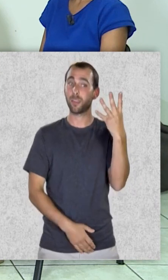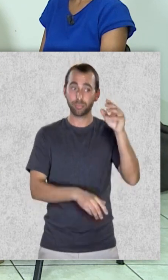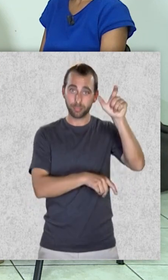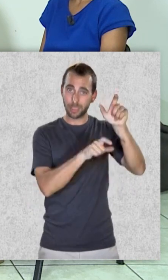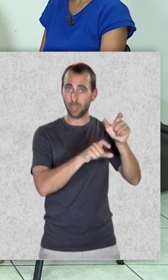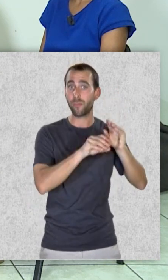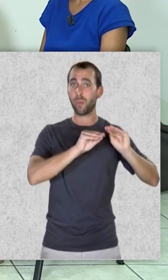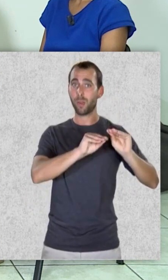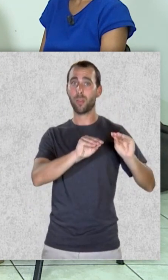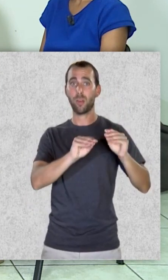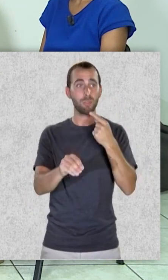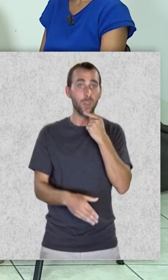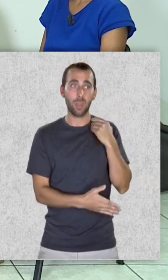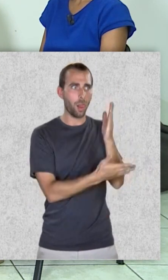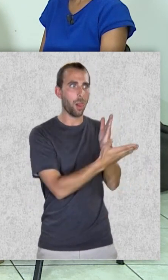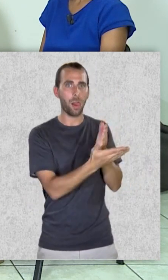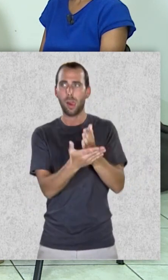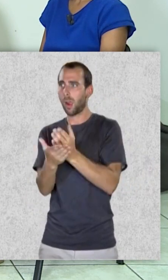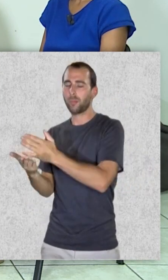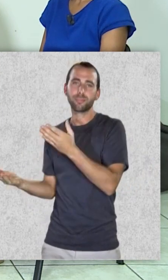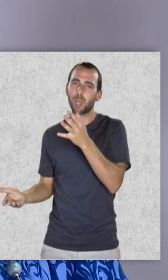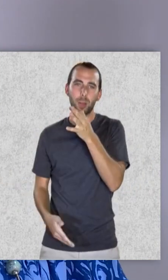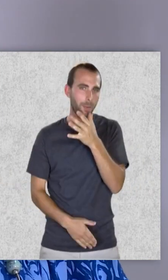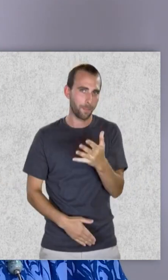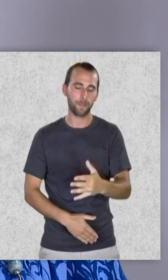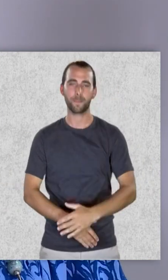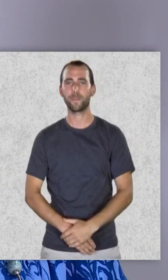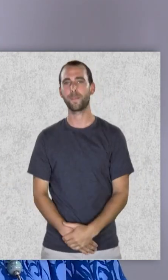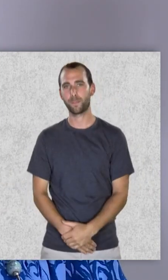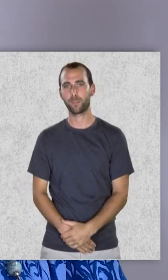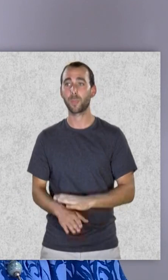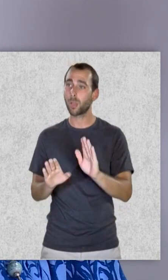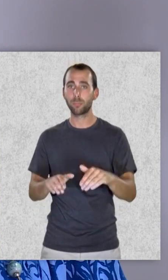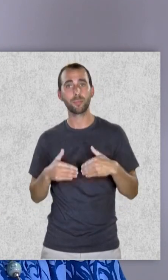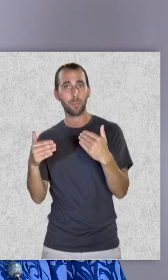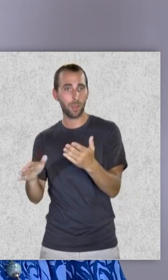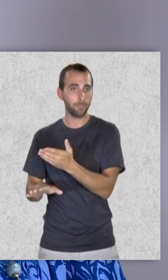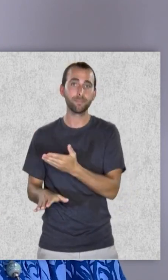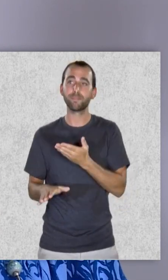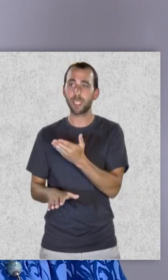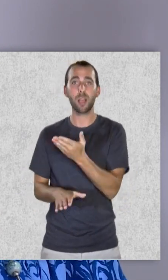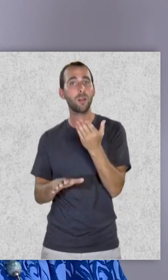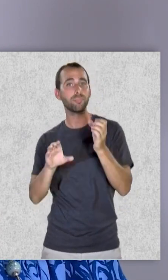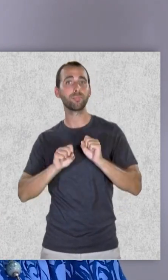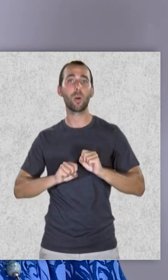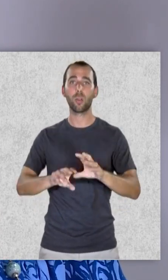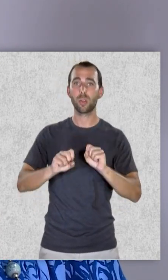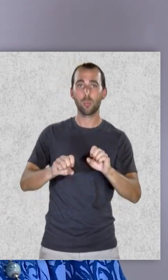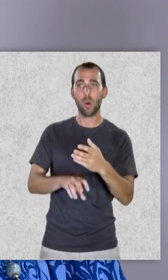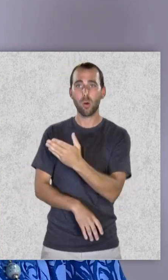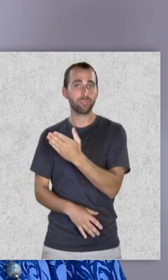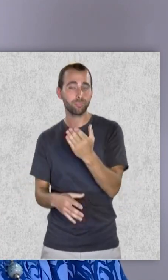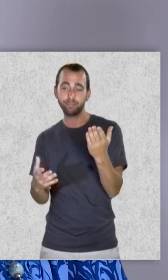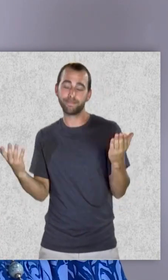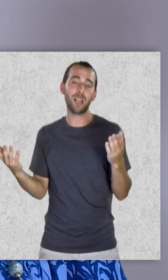être dans toutes les écoles. Et après, donc cet enseignement, il se fait, comme la langue des